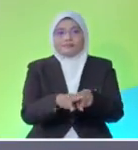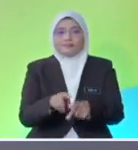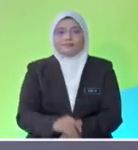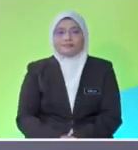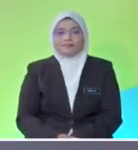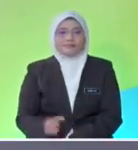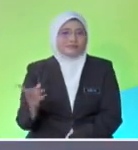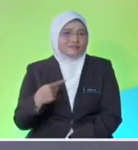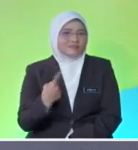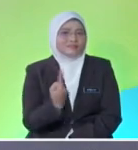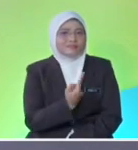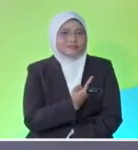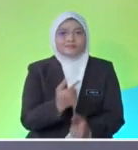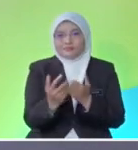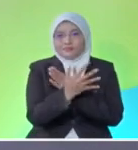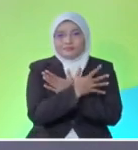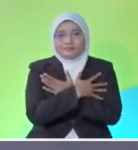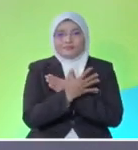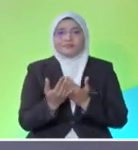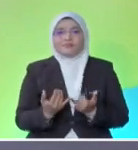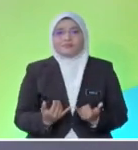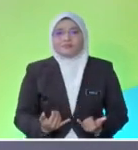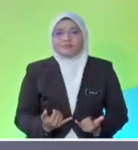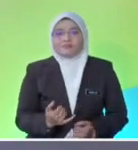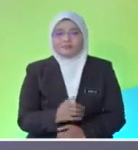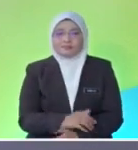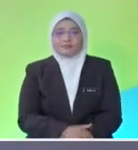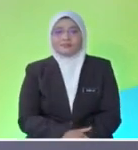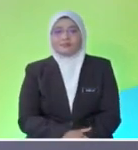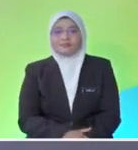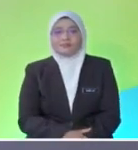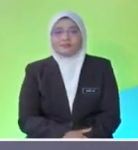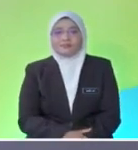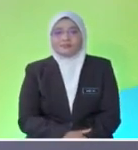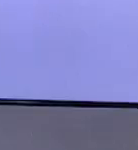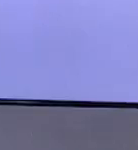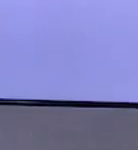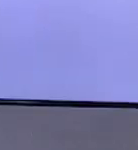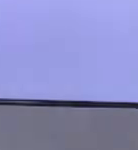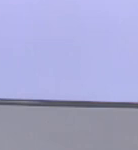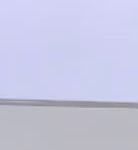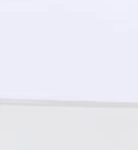rehat seketika. Jangan ke mana-mana. Kembali lepas ini ke Didik TV KPM. Pukul berapa sekarang?